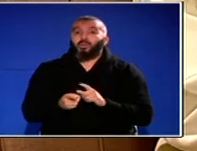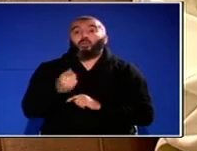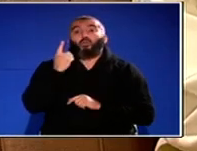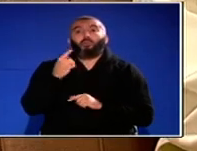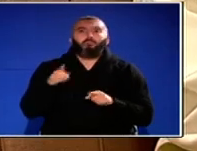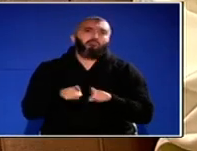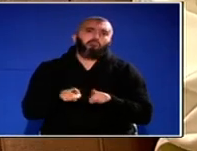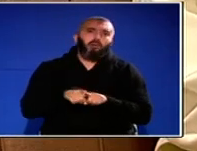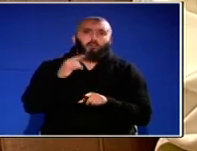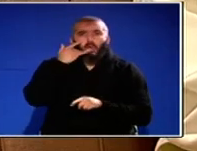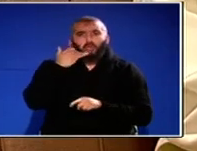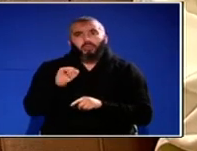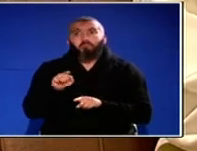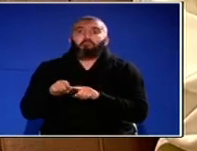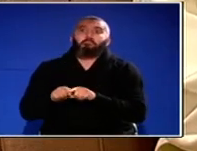أبوي ربما